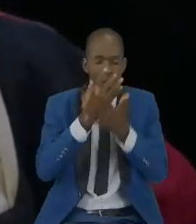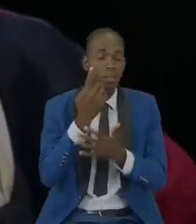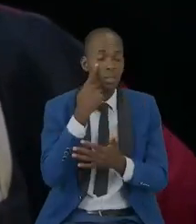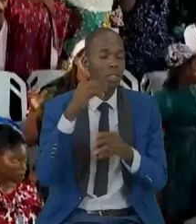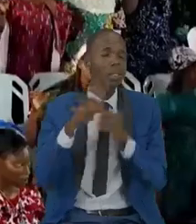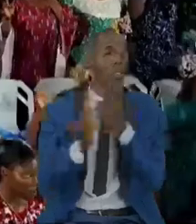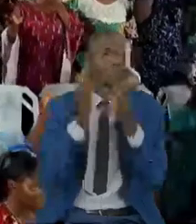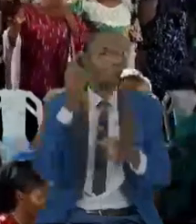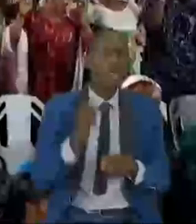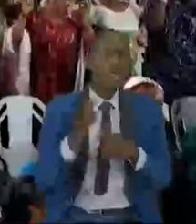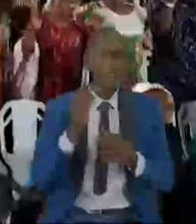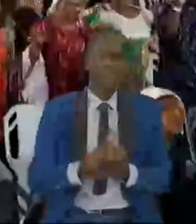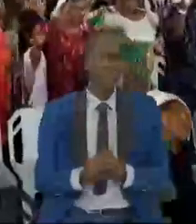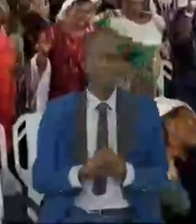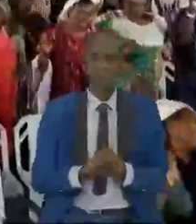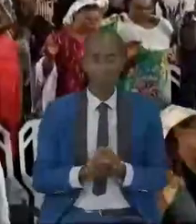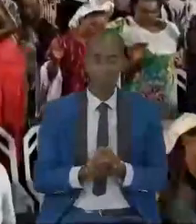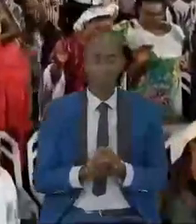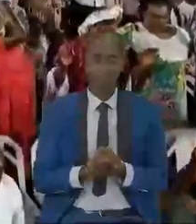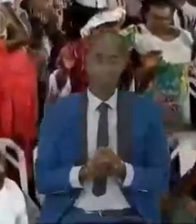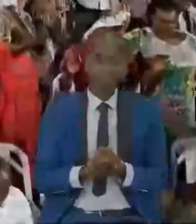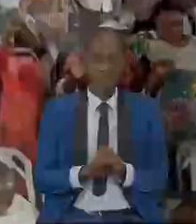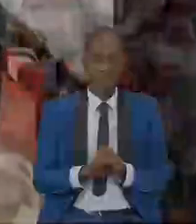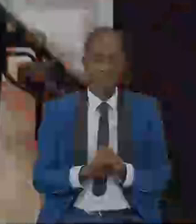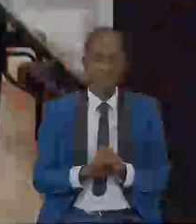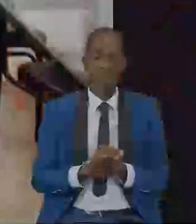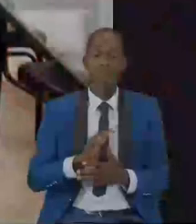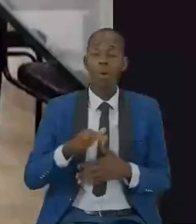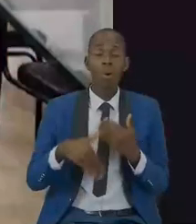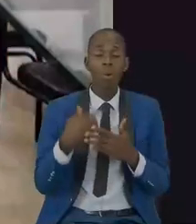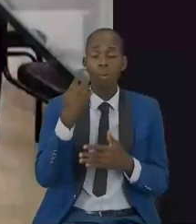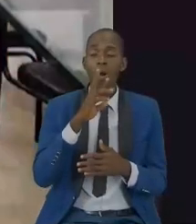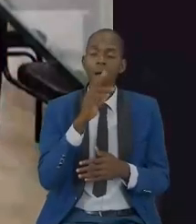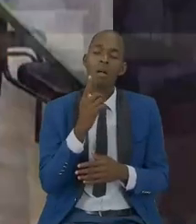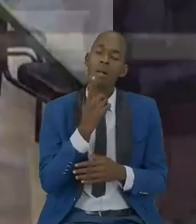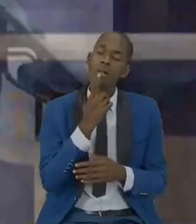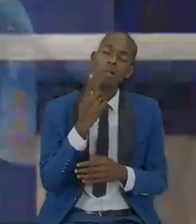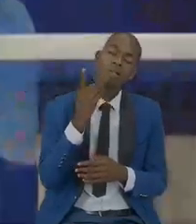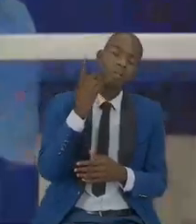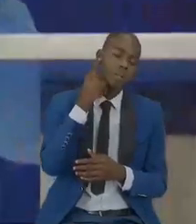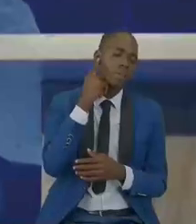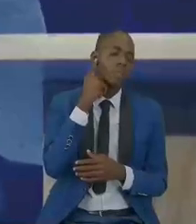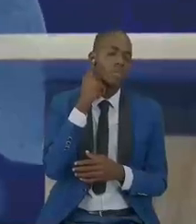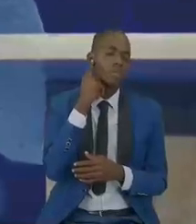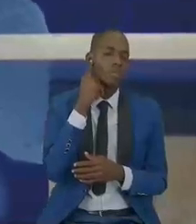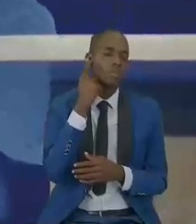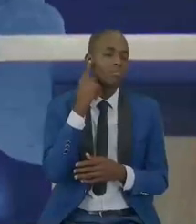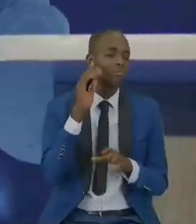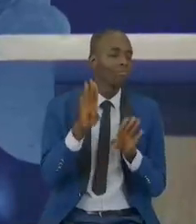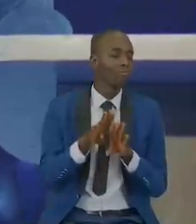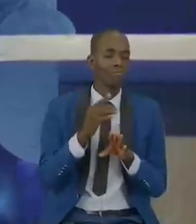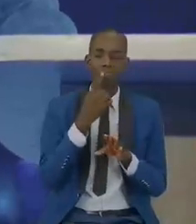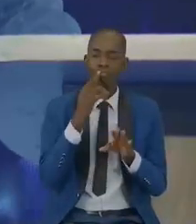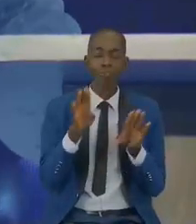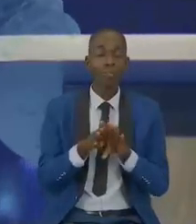et ôte le mal qui est là au nom de Jésus-Christ. Ceux qui sont sourds